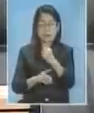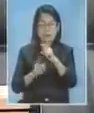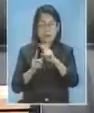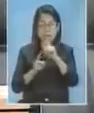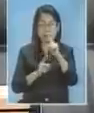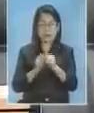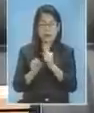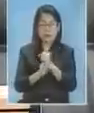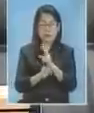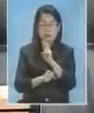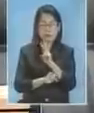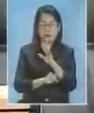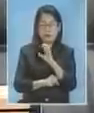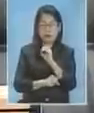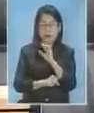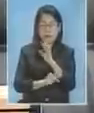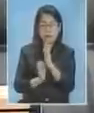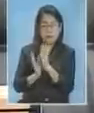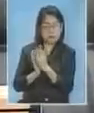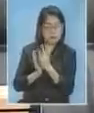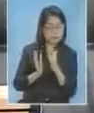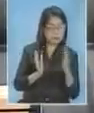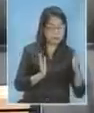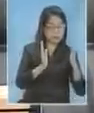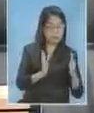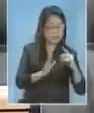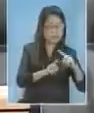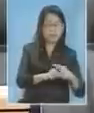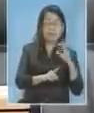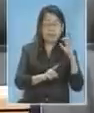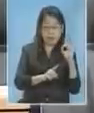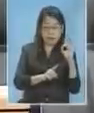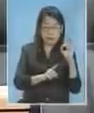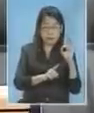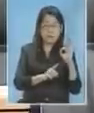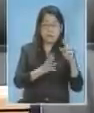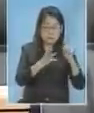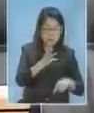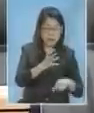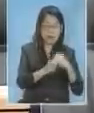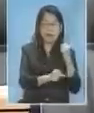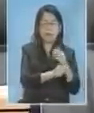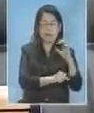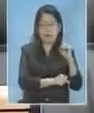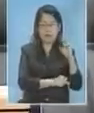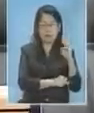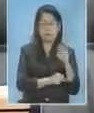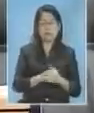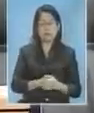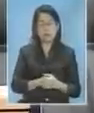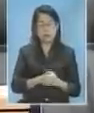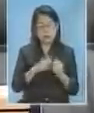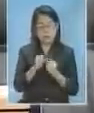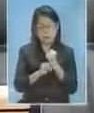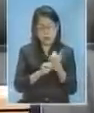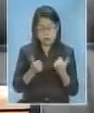2555จนสิ้นกันยายนปี2556ถือเป็นงบประมาณที่มียอดสูงสุดเ